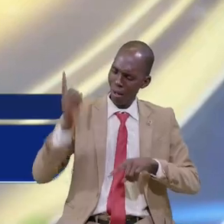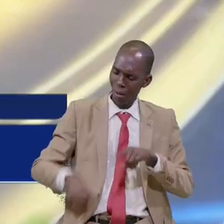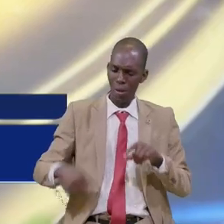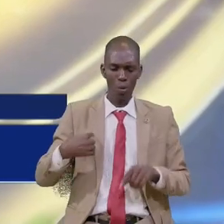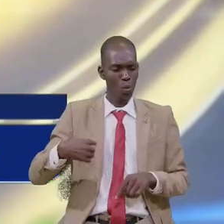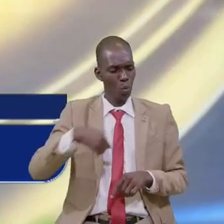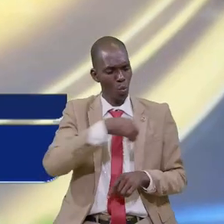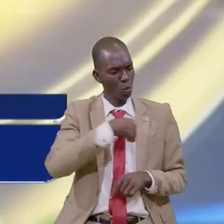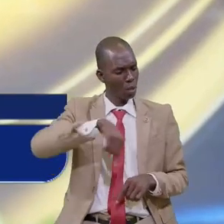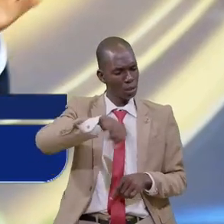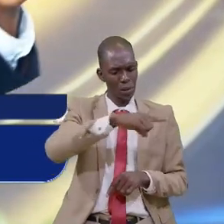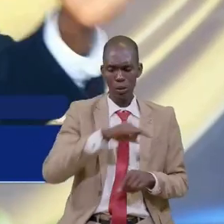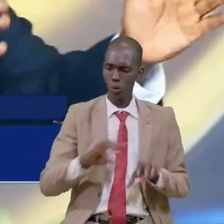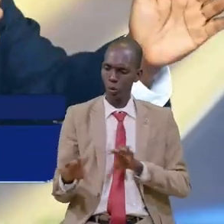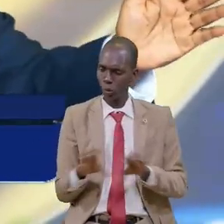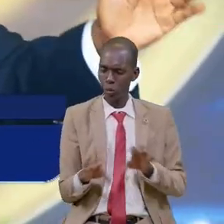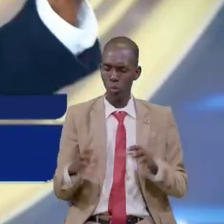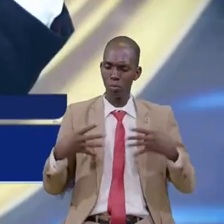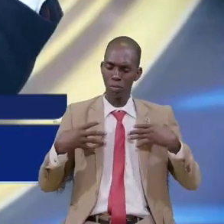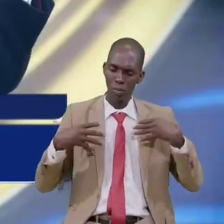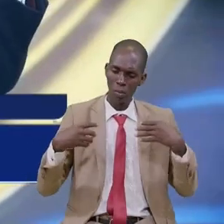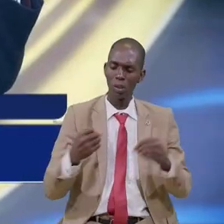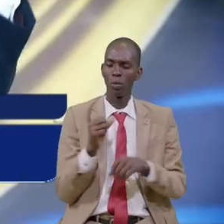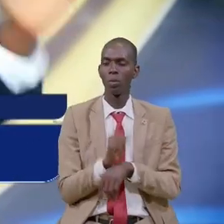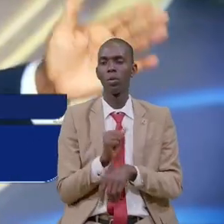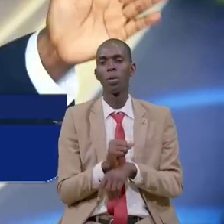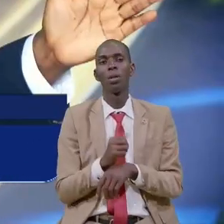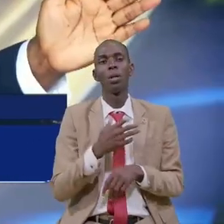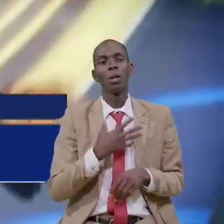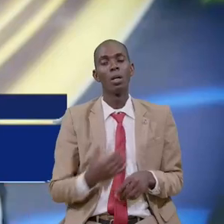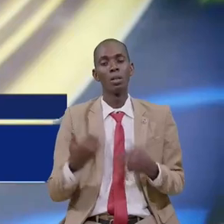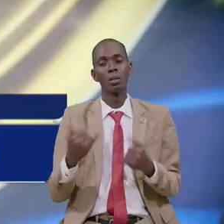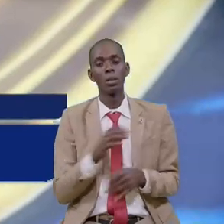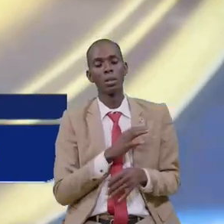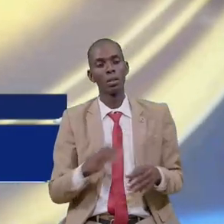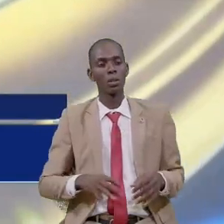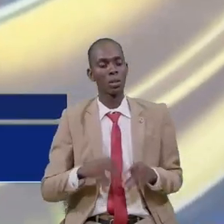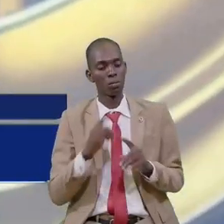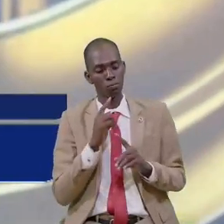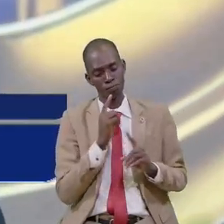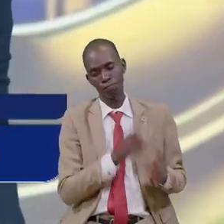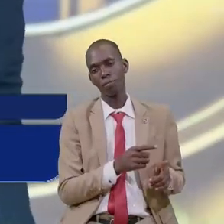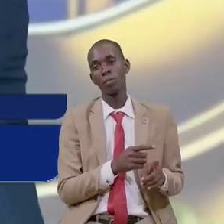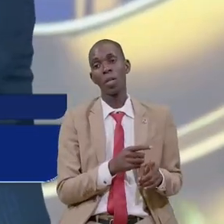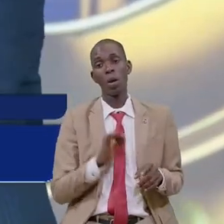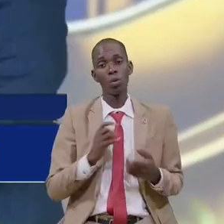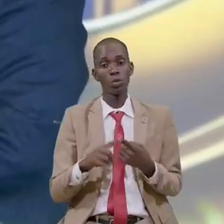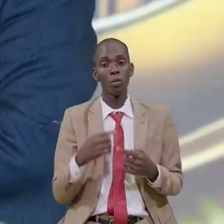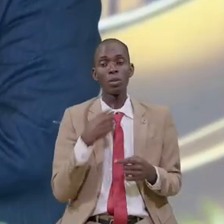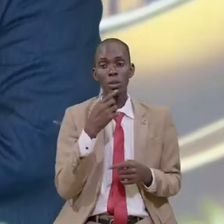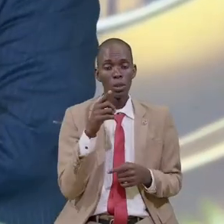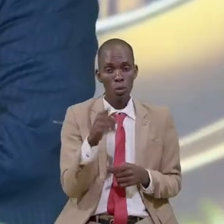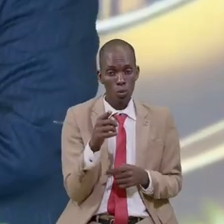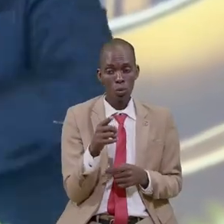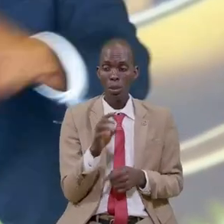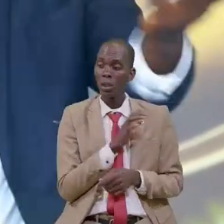veux ramener votre esprit à cela. Christ l'avait fait. Eux n'avaient pas pu